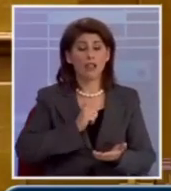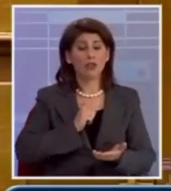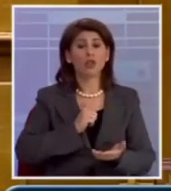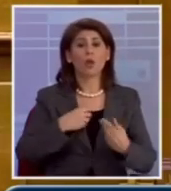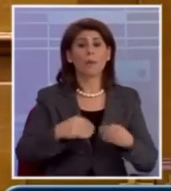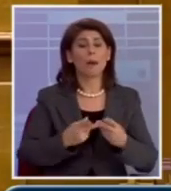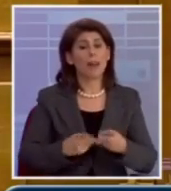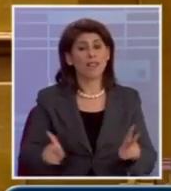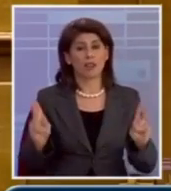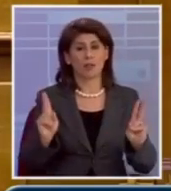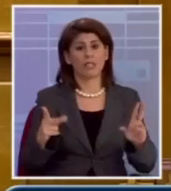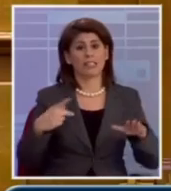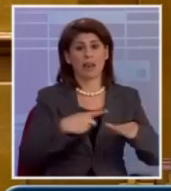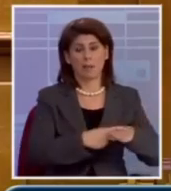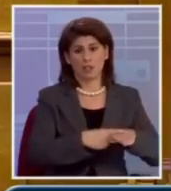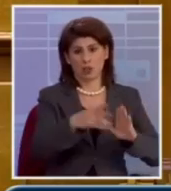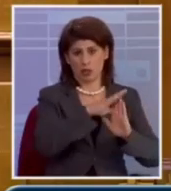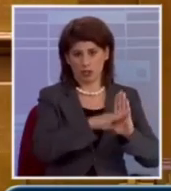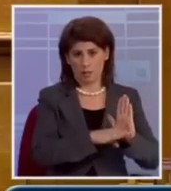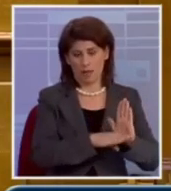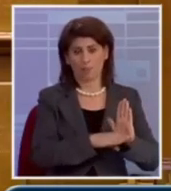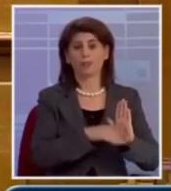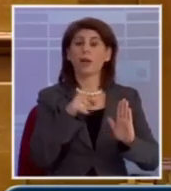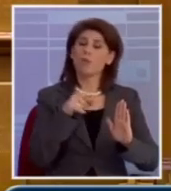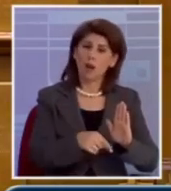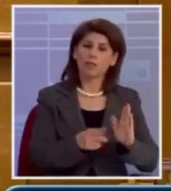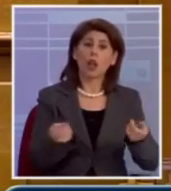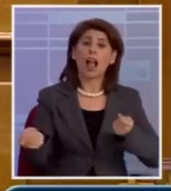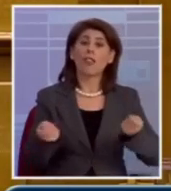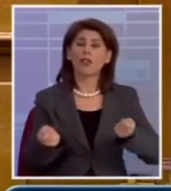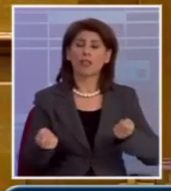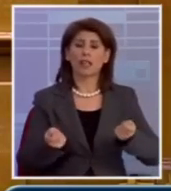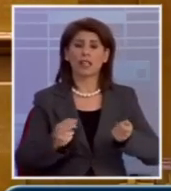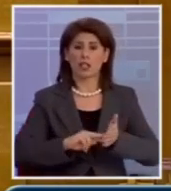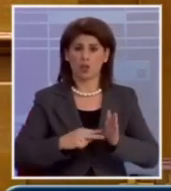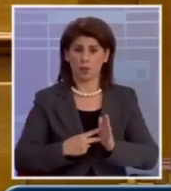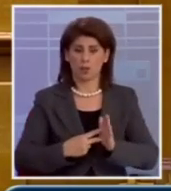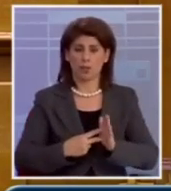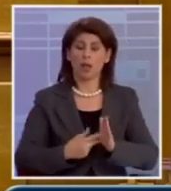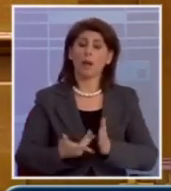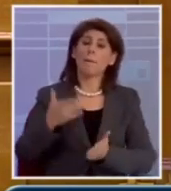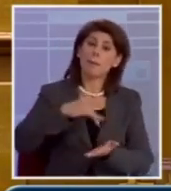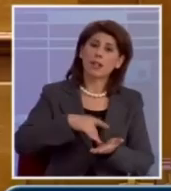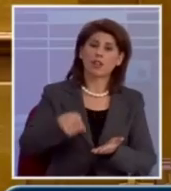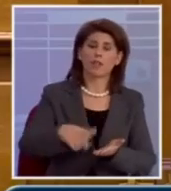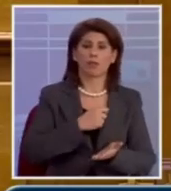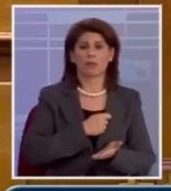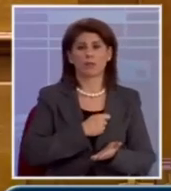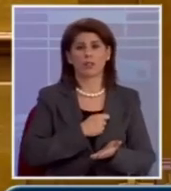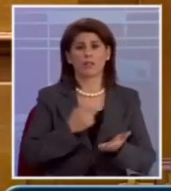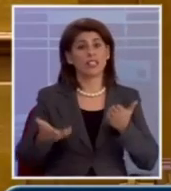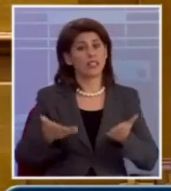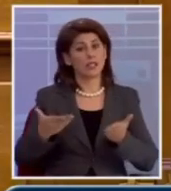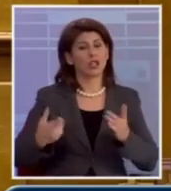ιδιωτικοποιημένο, απελευθερωμένο τραπεζικό σύστημα το οποίο καθοδηγεί την οικονομία με επίκεντρο αυτό που θεωρεί ως